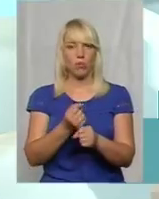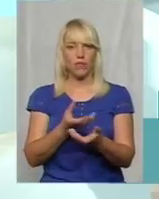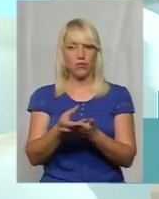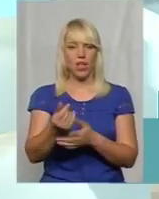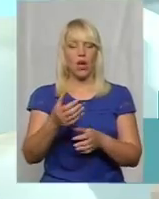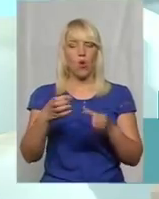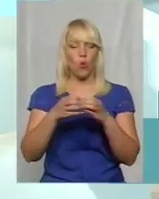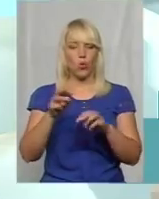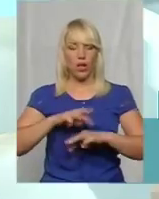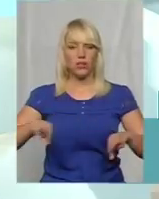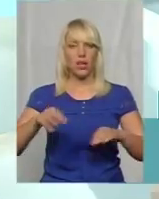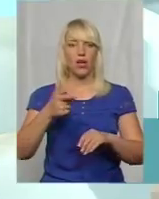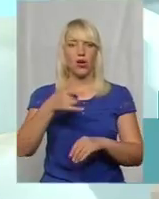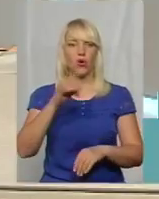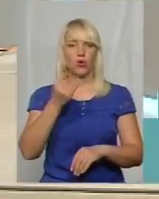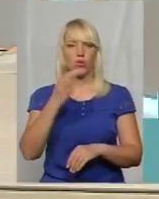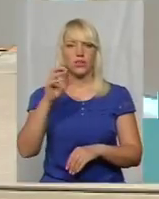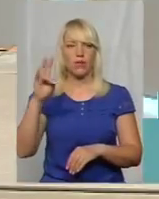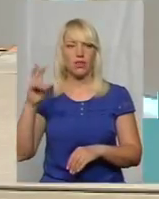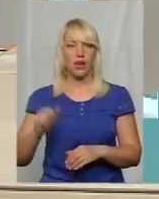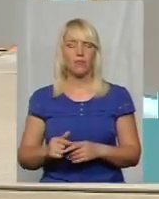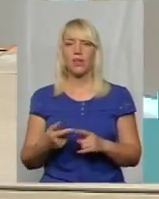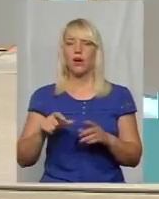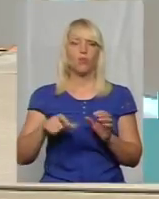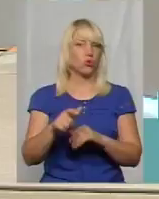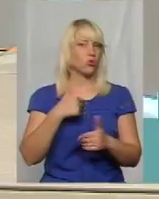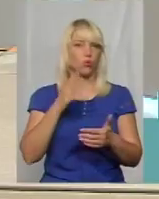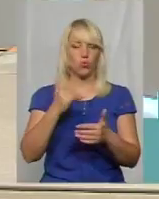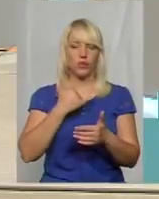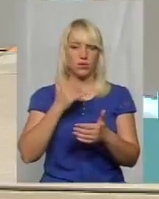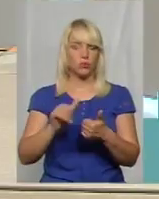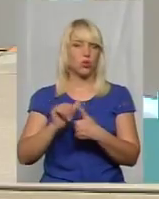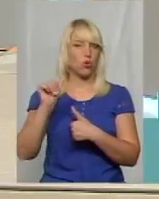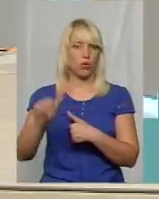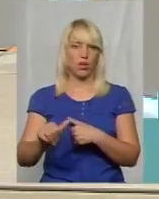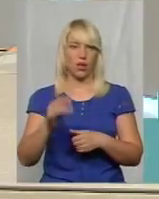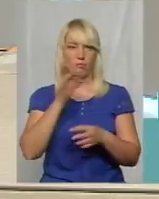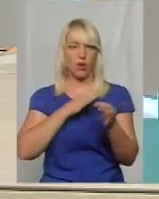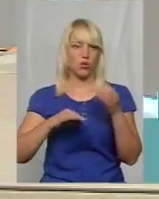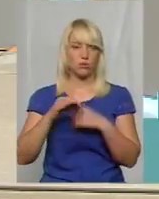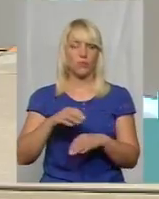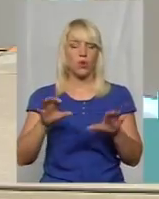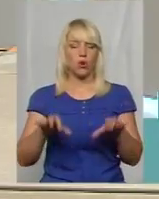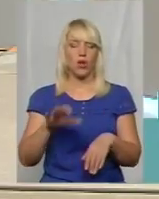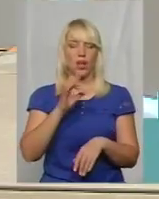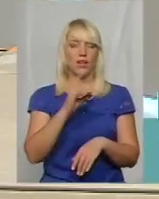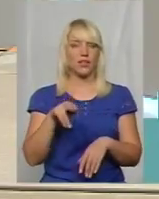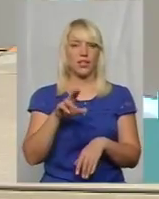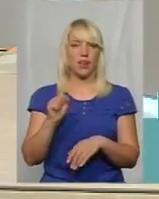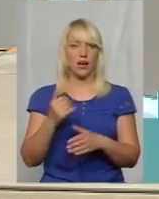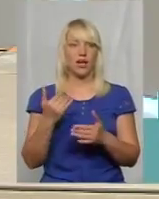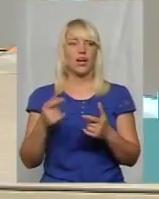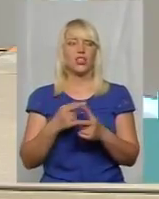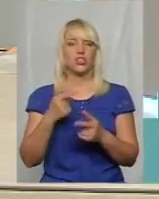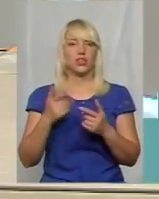є дороги, які має зробити уряд Гройсмана. А у нас про дороги буде взагалі окрема розмова. Ну, хорошо. Стосовно голів РДА, ви з усіма познайомились, чи є бажання з